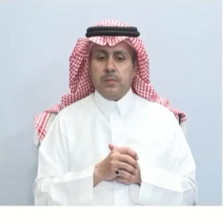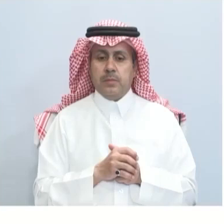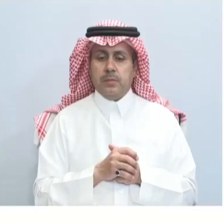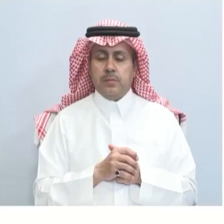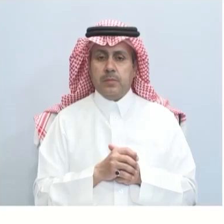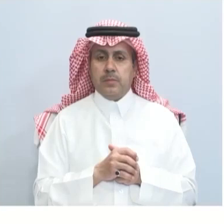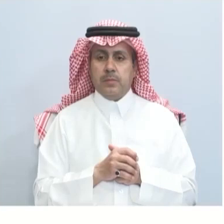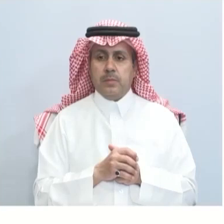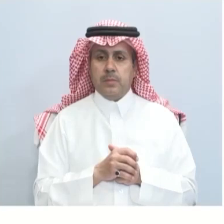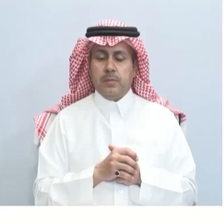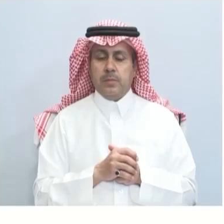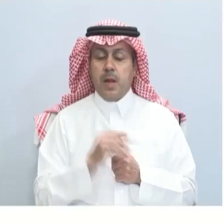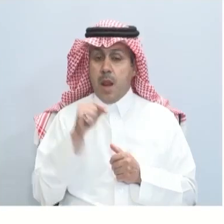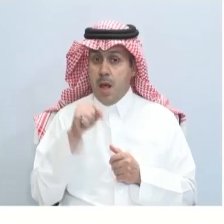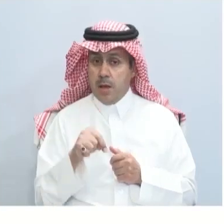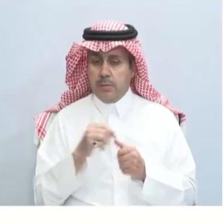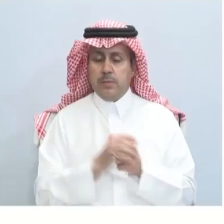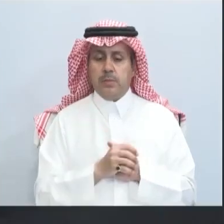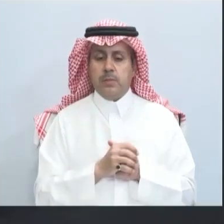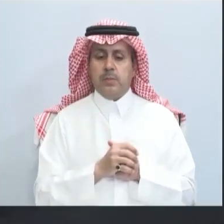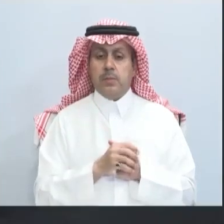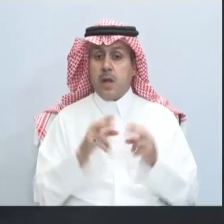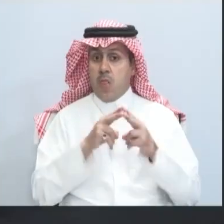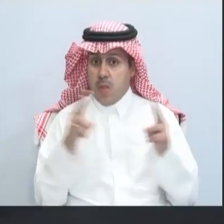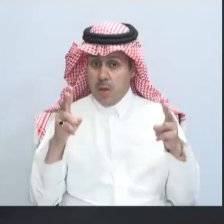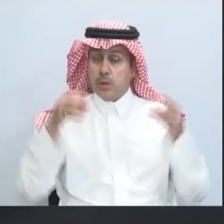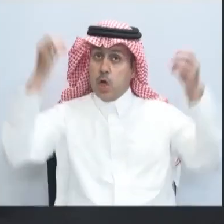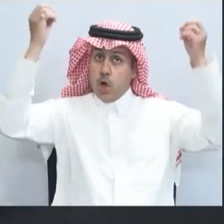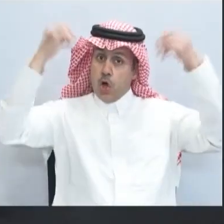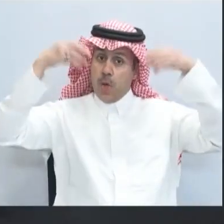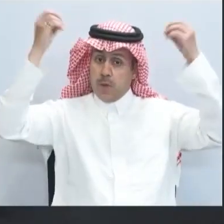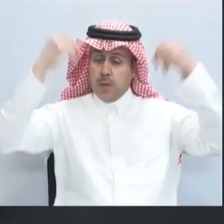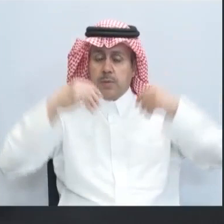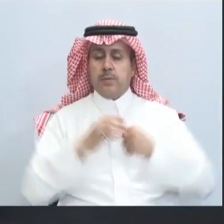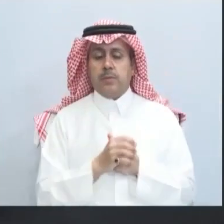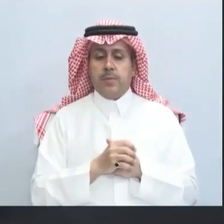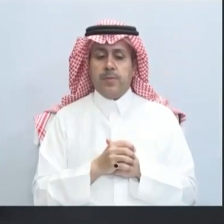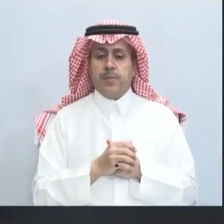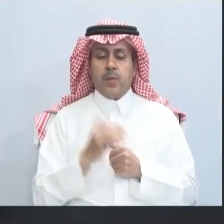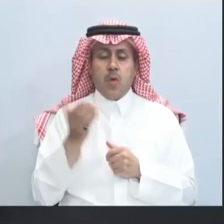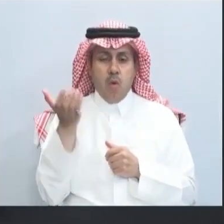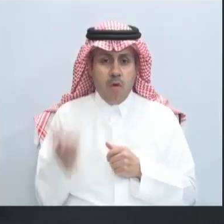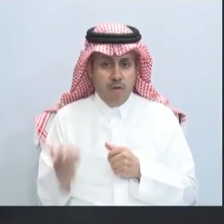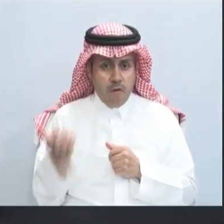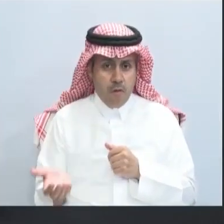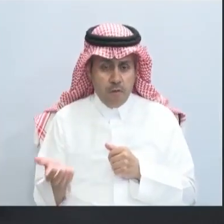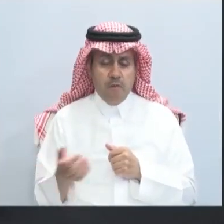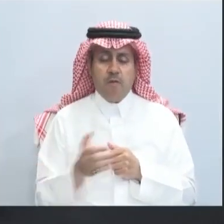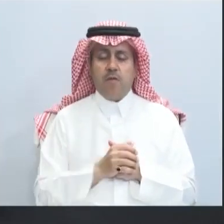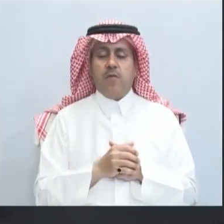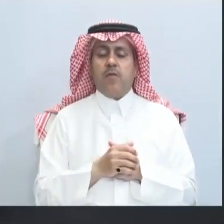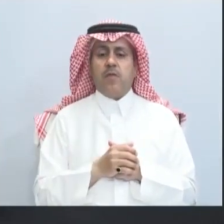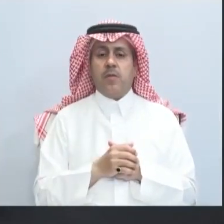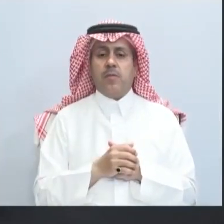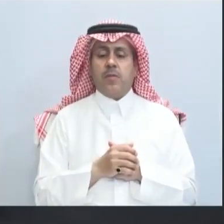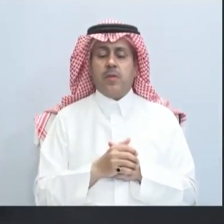وعشره اذا الان ظهرت النعمه ولم تظهر النعمه خفف الحكم كان